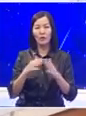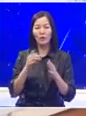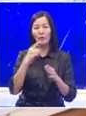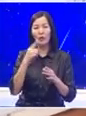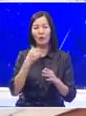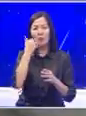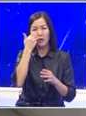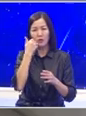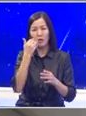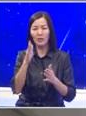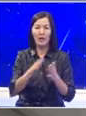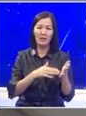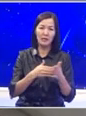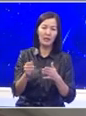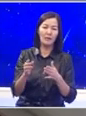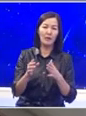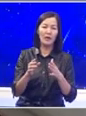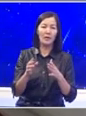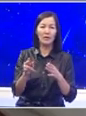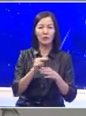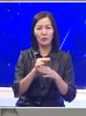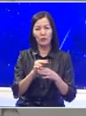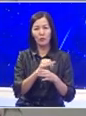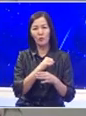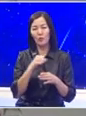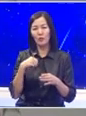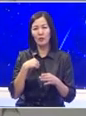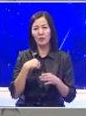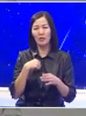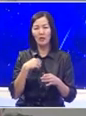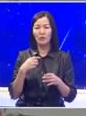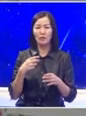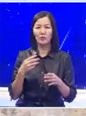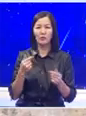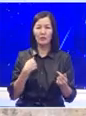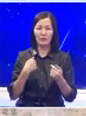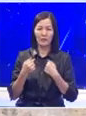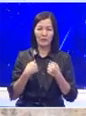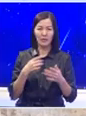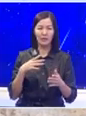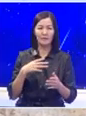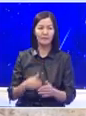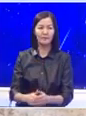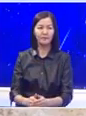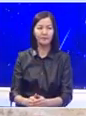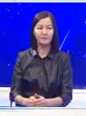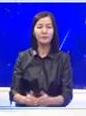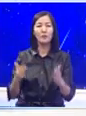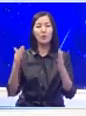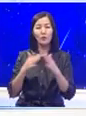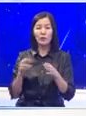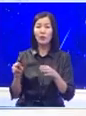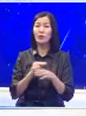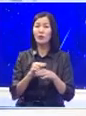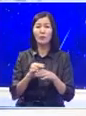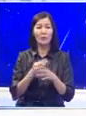пе, әктеп сырлаған болады. Бірақ тозығы жеткенде жамайды деп жүйкесі тозды. Ремонту не подлежит тем на үйді. Бірақ